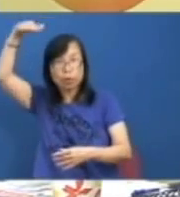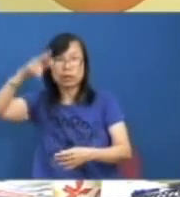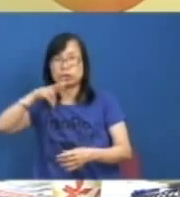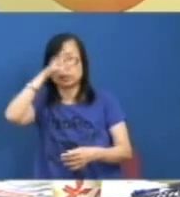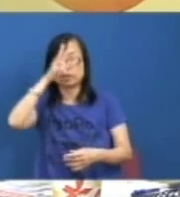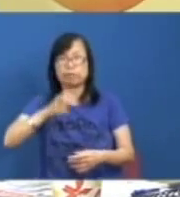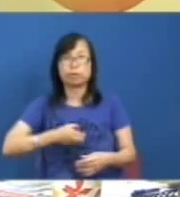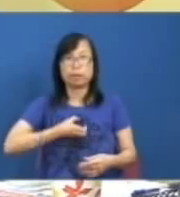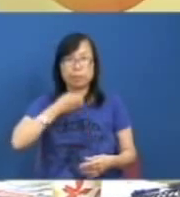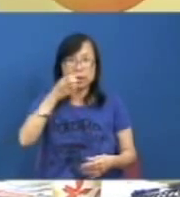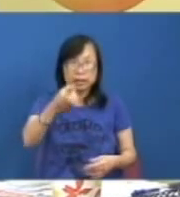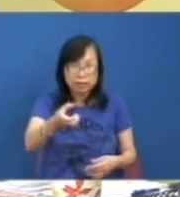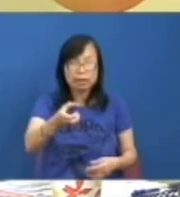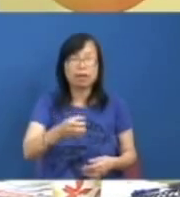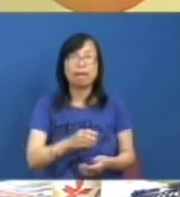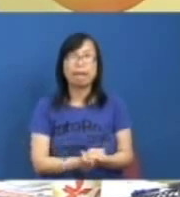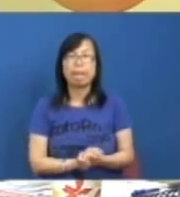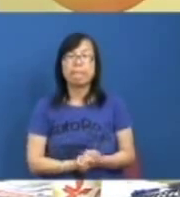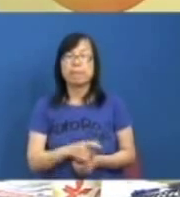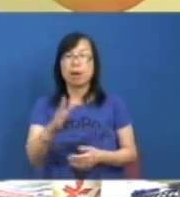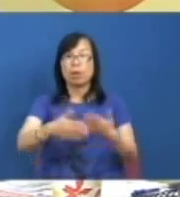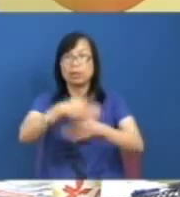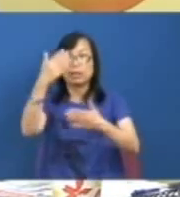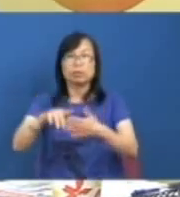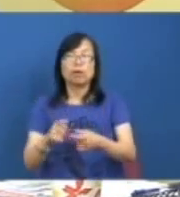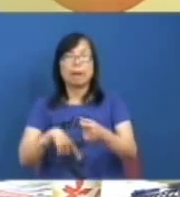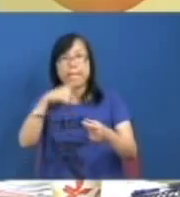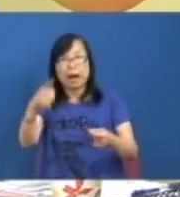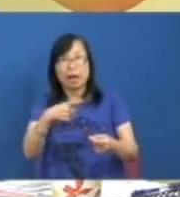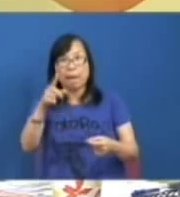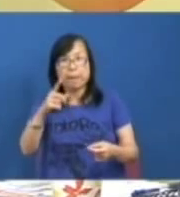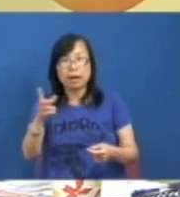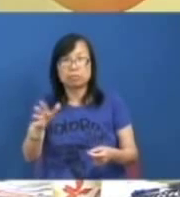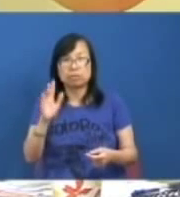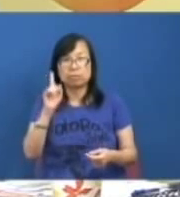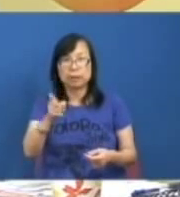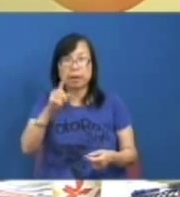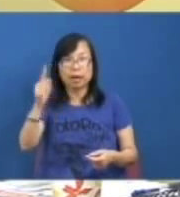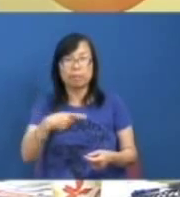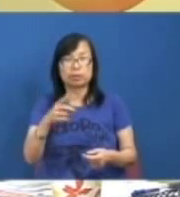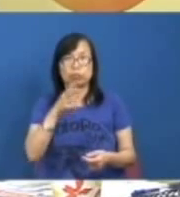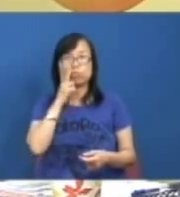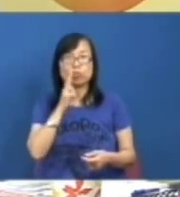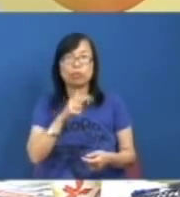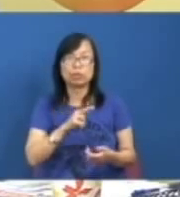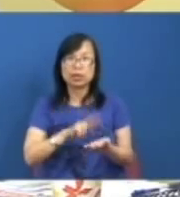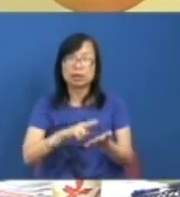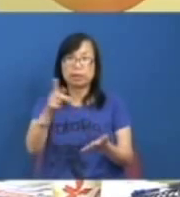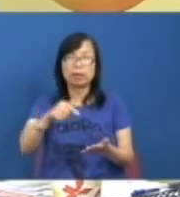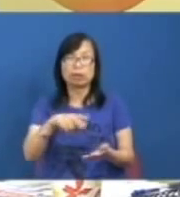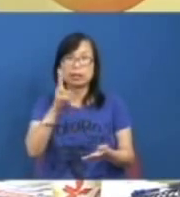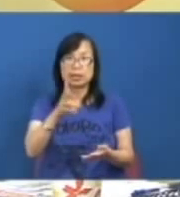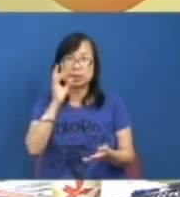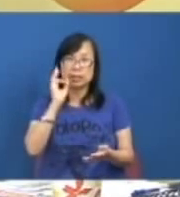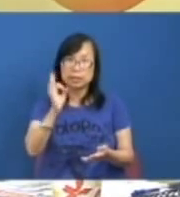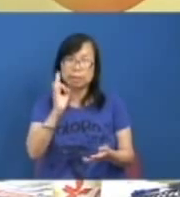津貼咧，其實佢做完等成大廈，可能都講百零萬啫嘛。但如果政府都可以津貼到二三百萬嘅，咁我哋絕對可以將佢